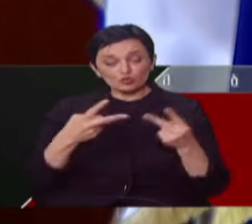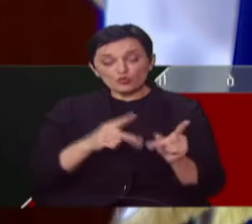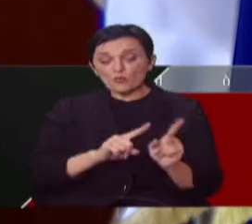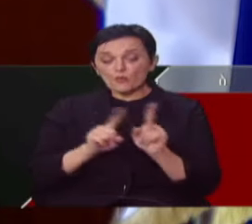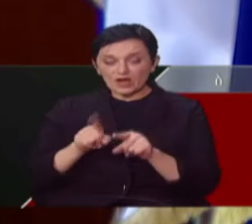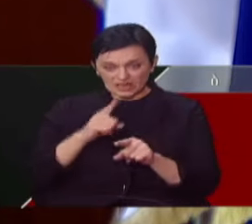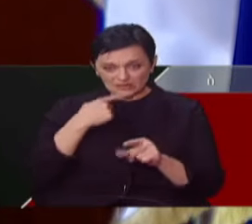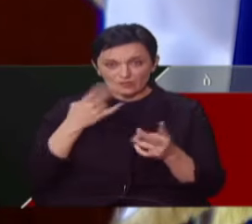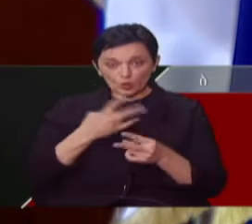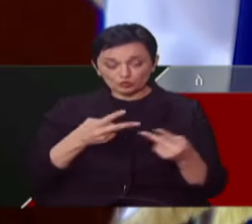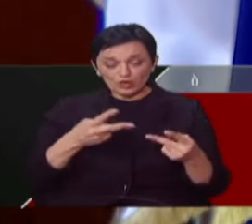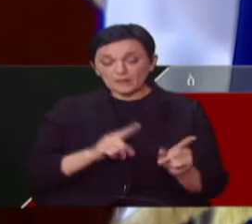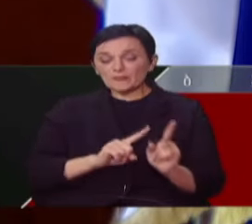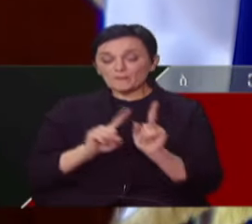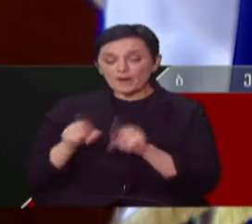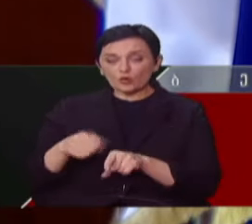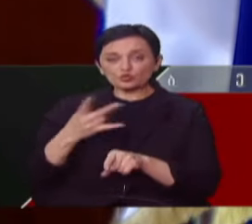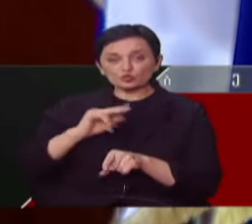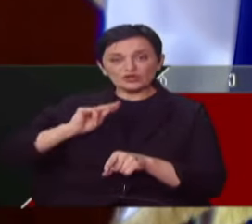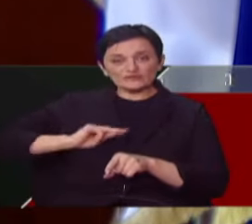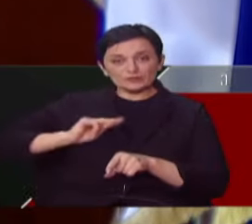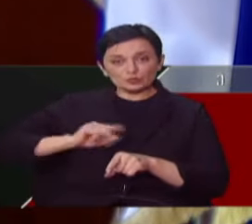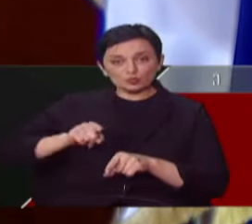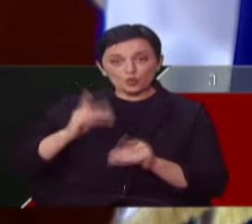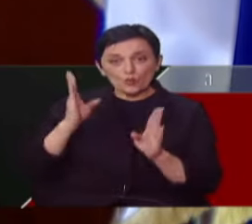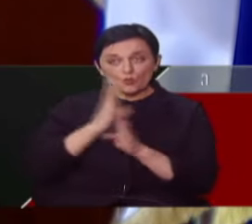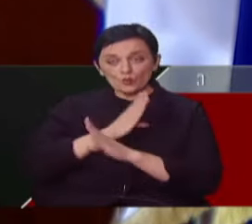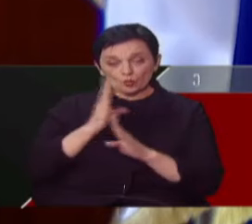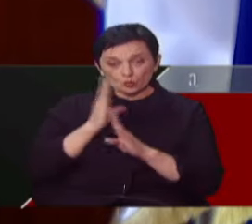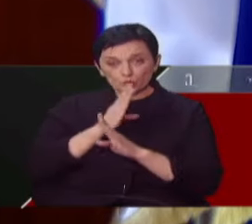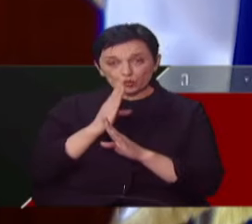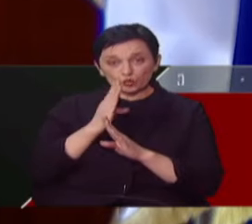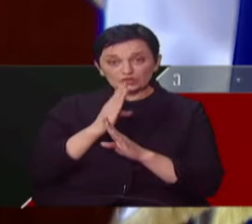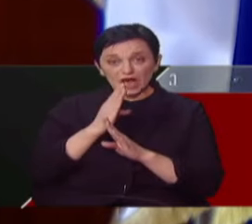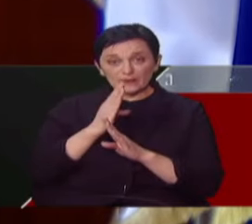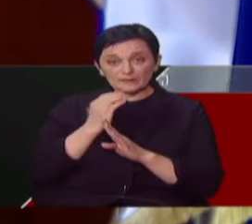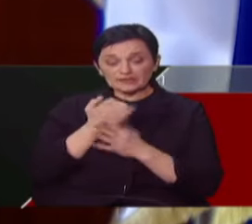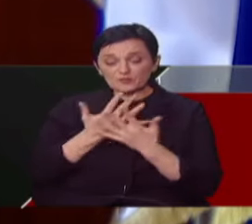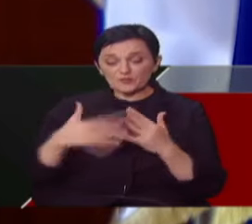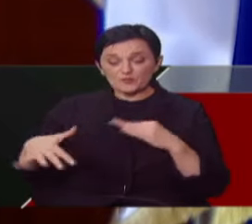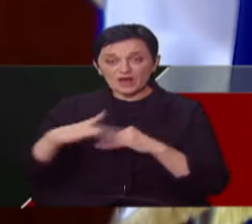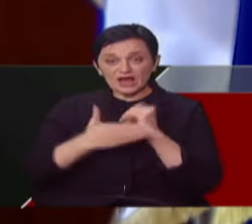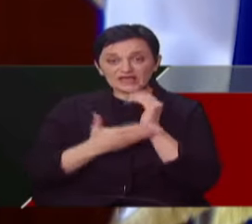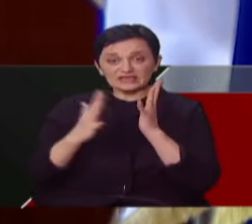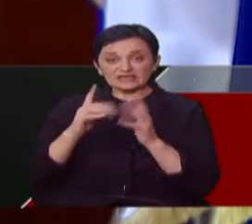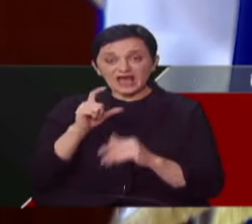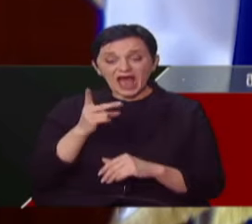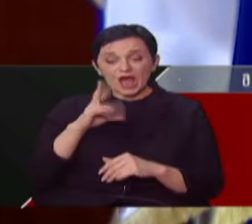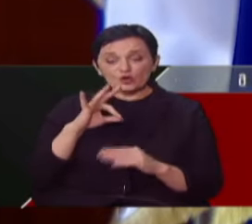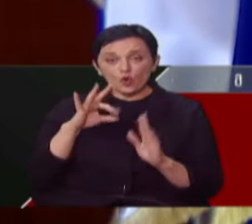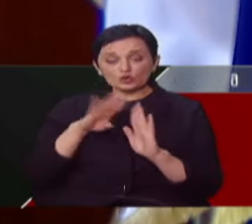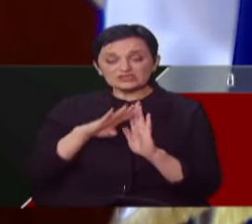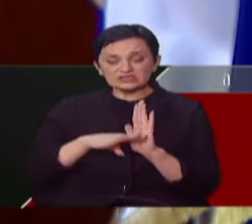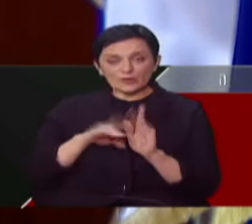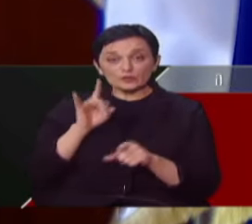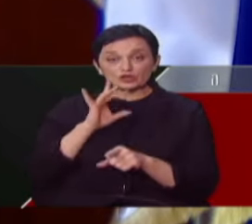unde paralelurat, a gretve unde avem ușeot, impunebriv. Masivebze, tris ecosisteme bis, romle